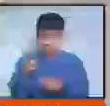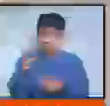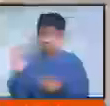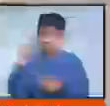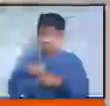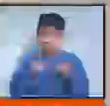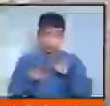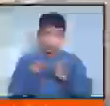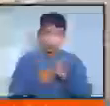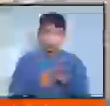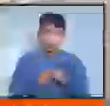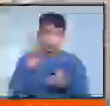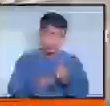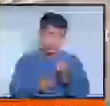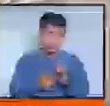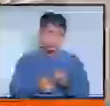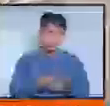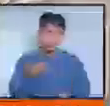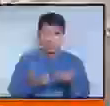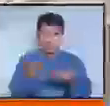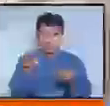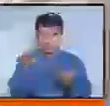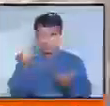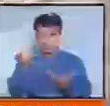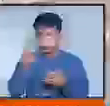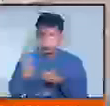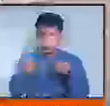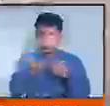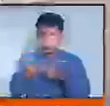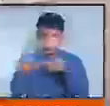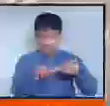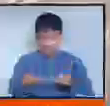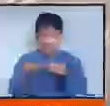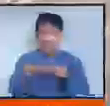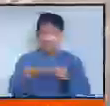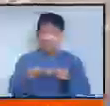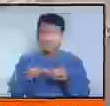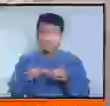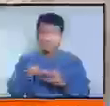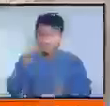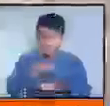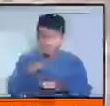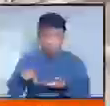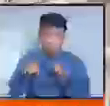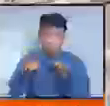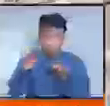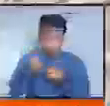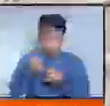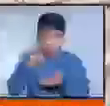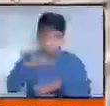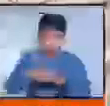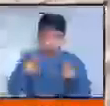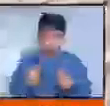chemicals are even below the standard threshold in occupational health and safety